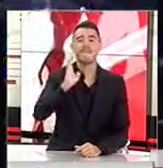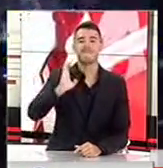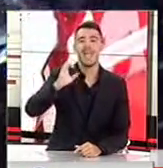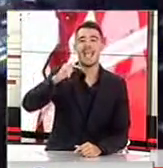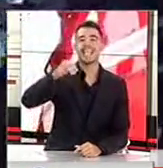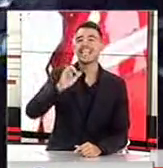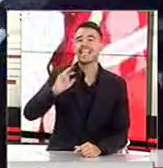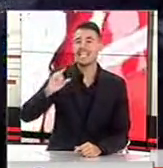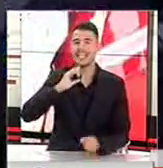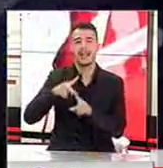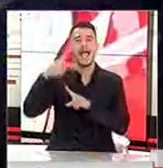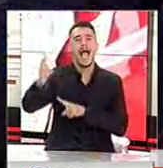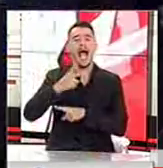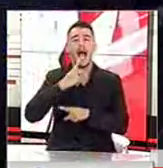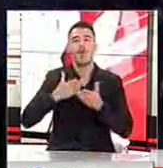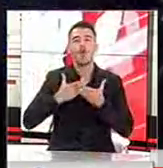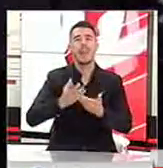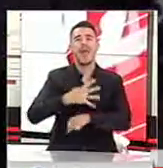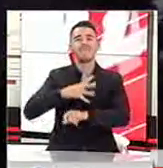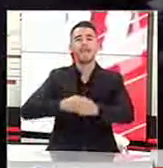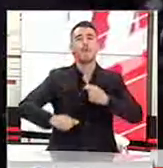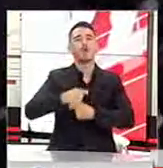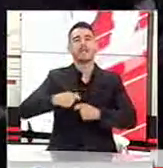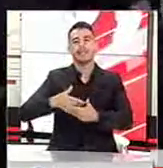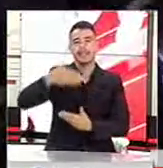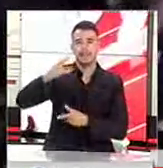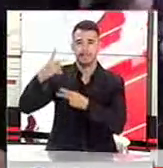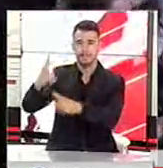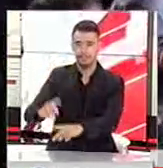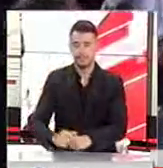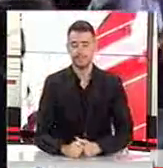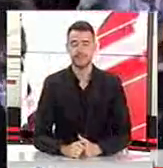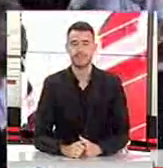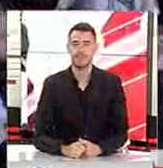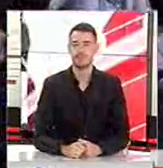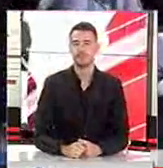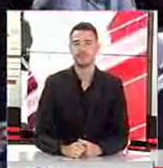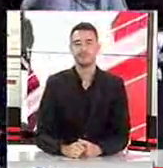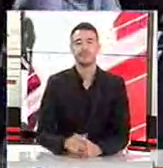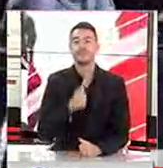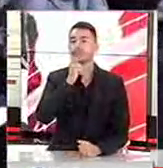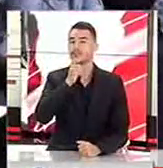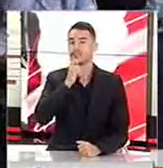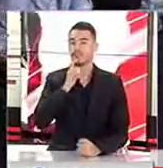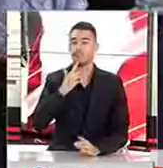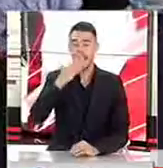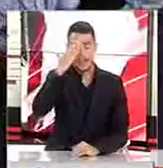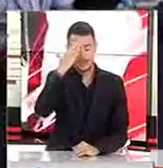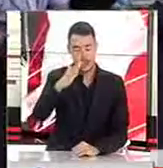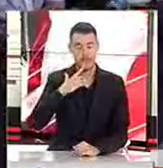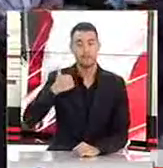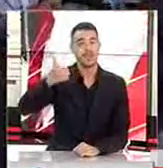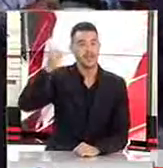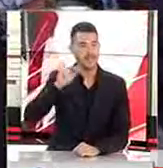Κύριε Πρόεδρε, εδώ τρίτη γραμμή στα δεξιά σας. Καλησπέρα. Μιλήσατε χθες στην ομιλία σας για